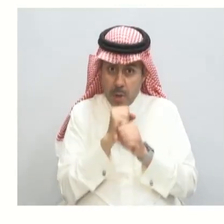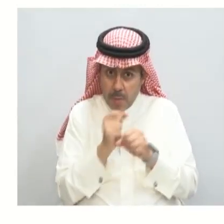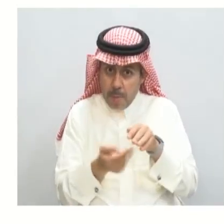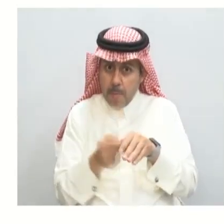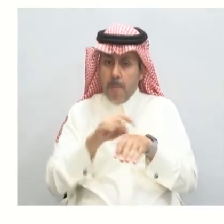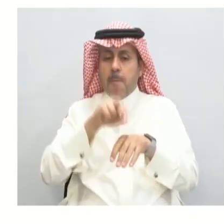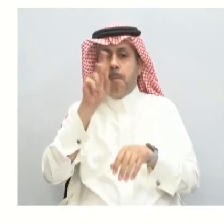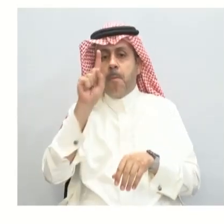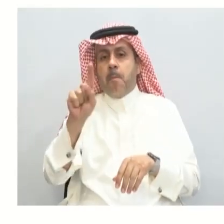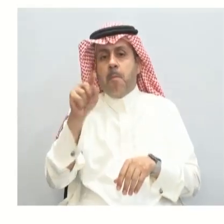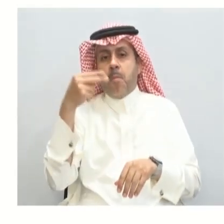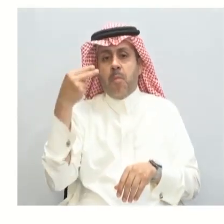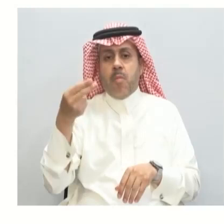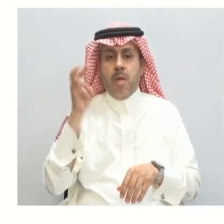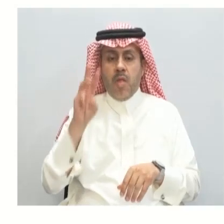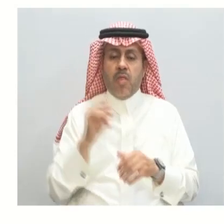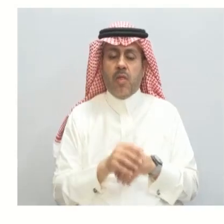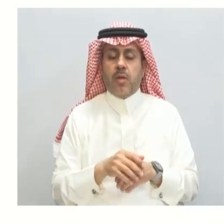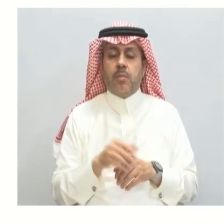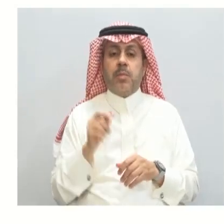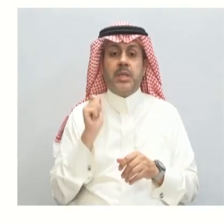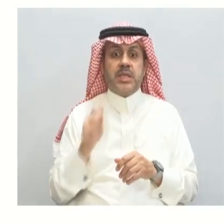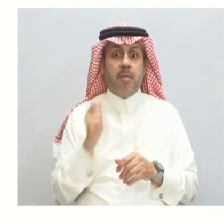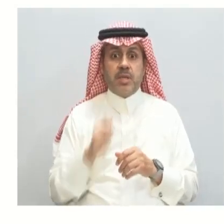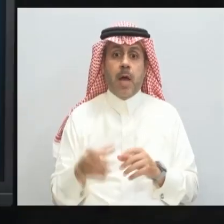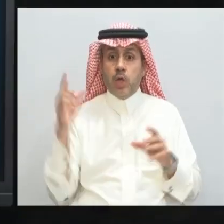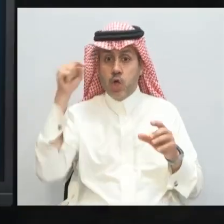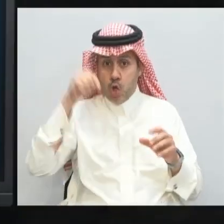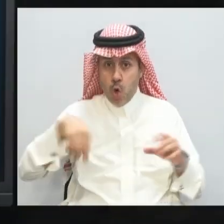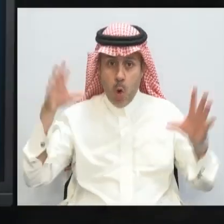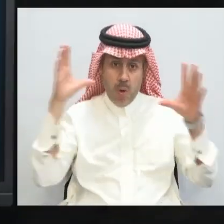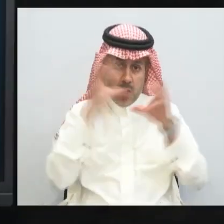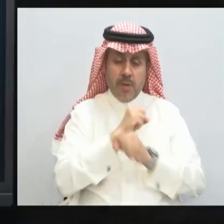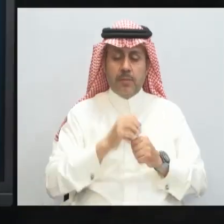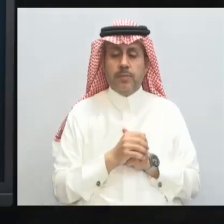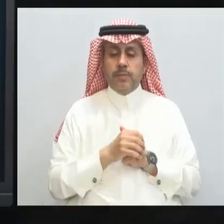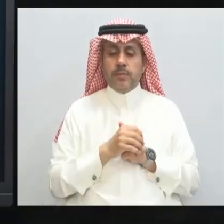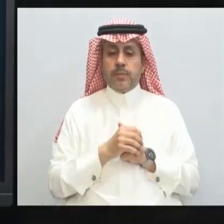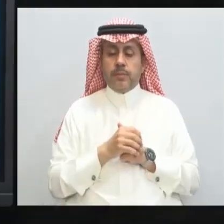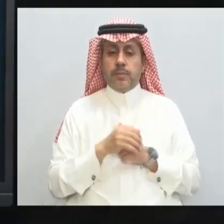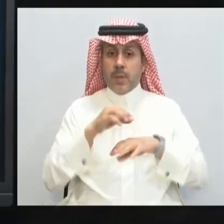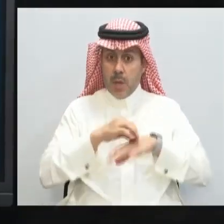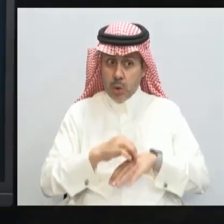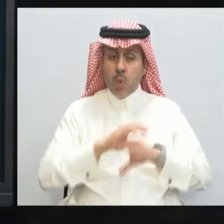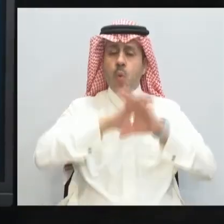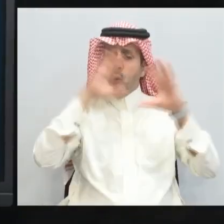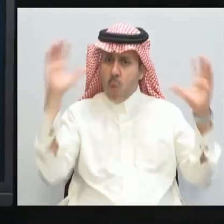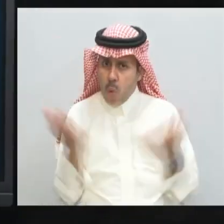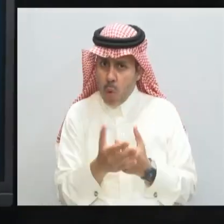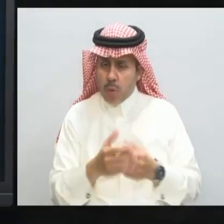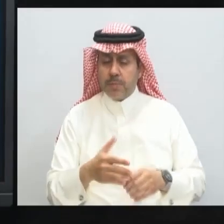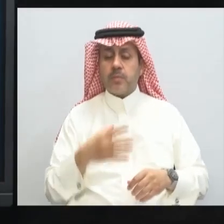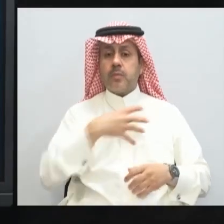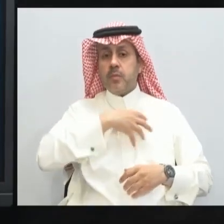شكر الله عز وجل وطاعته واتباع شرعه فحينما نتذكر ان الناس سيخرجون من القبور وست